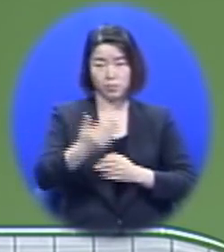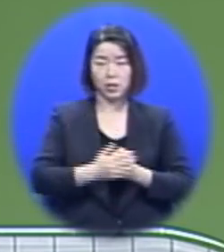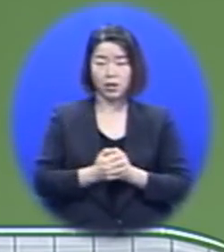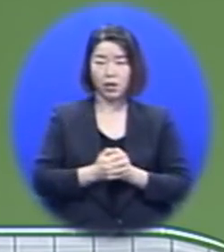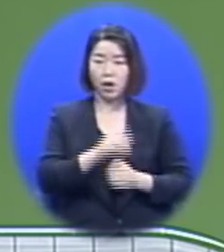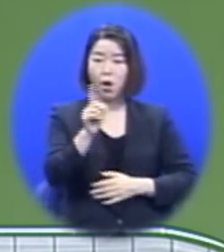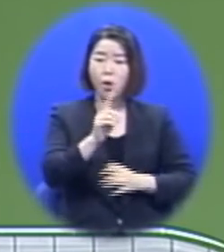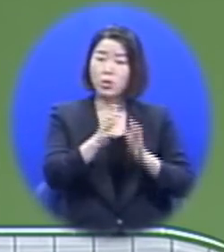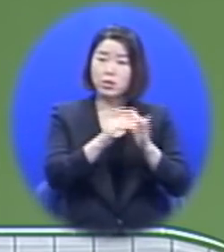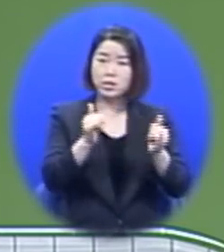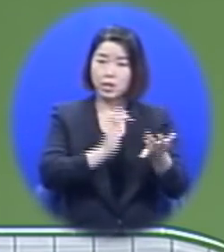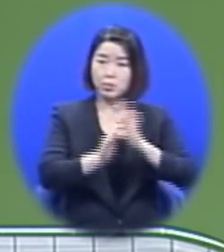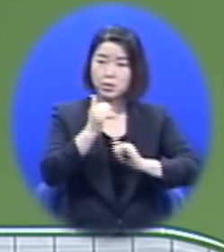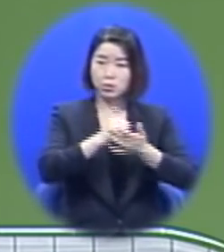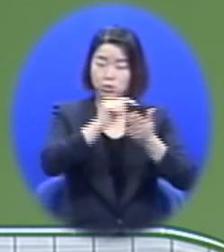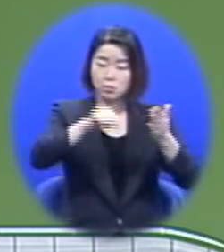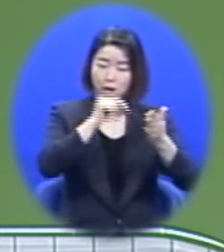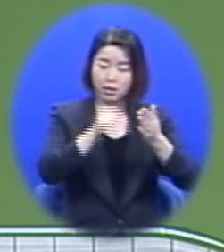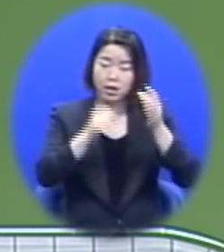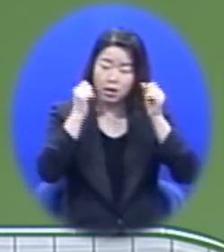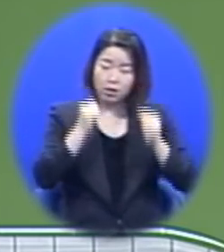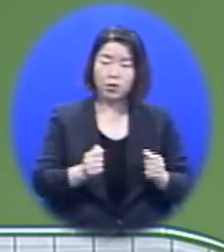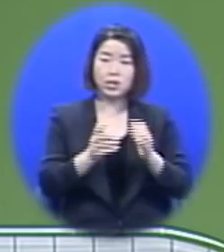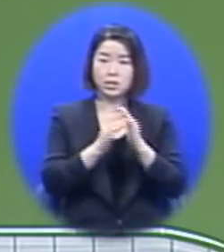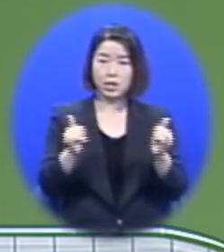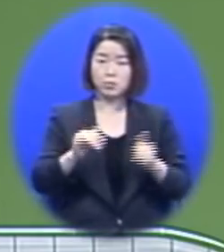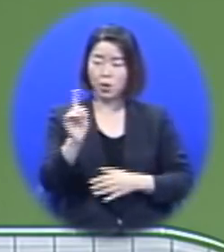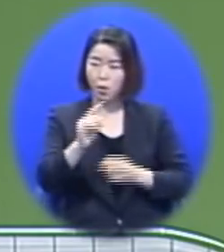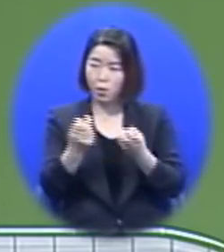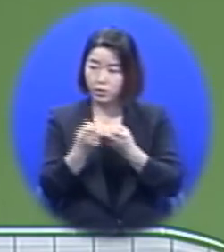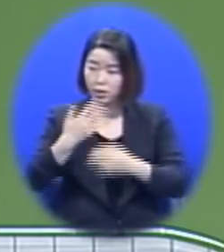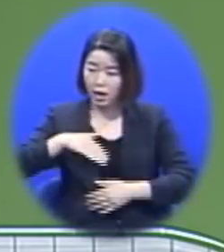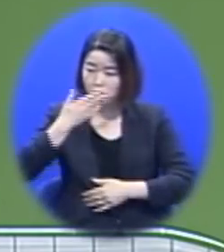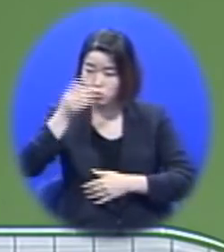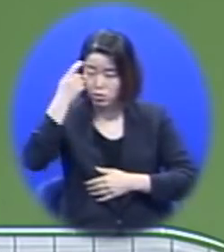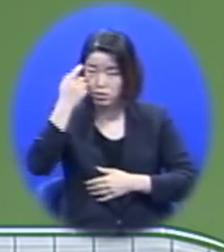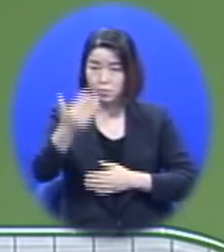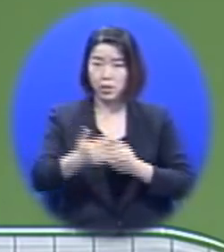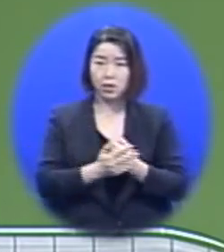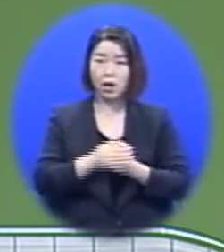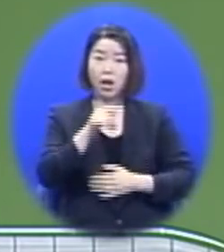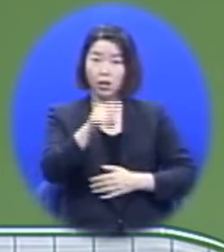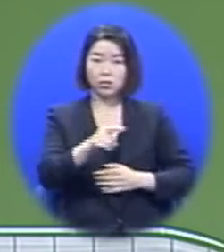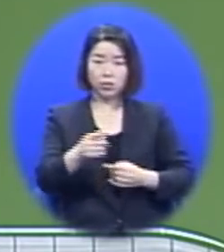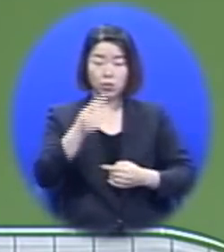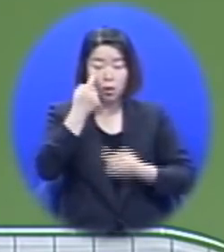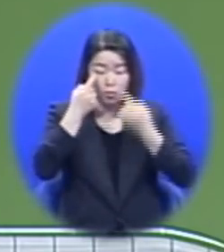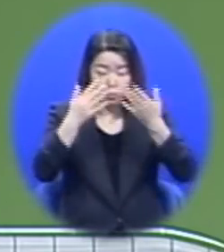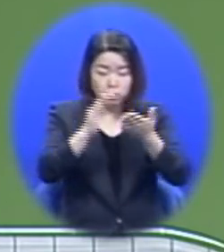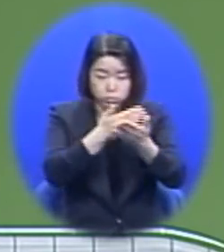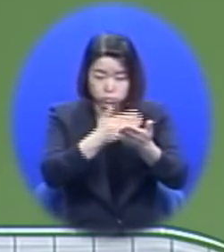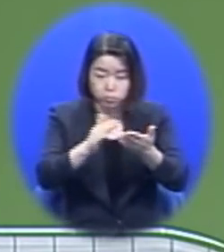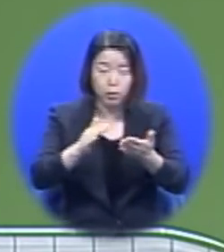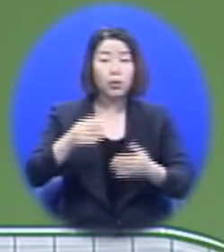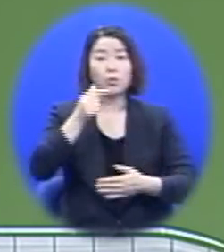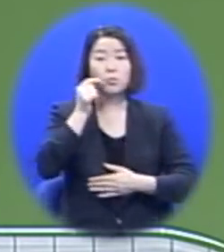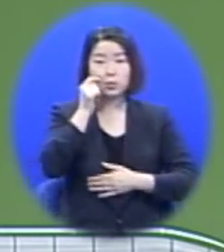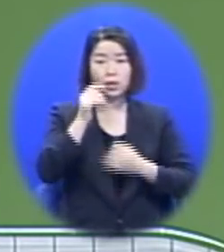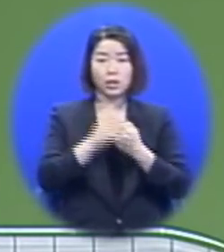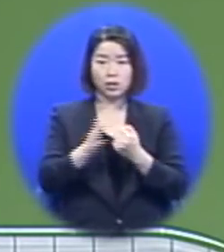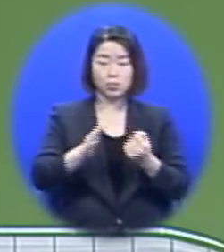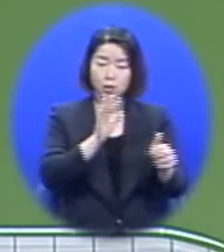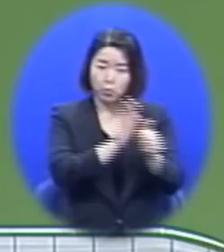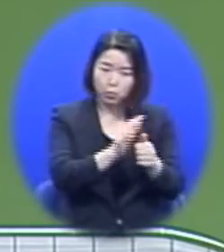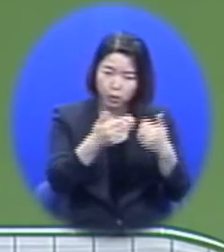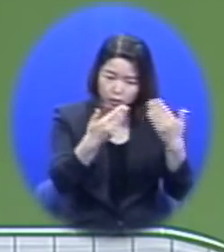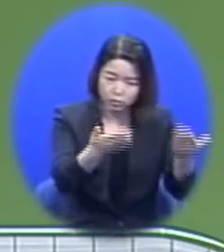어떤 사람이 예수님 안에 거하는 사람인지 아닌지는 어떻게 알 수 있냐고요? 그걸 분별할 수가 없으니까 도와드릴 수도